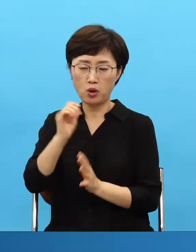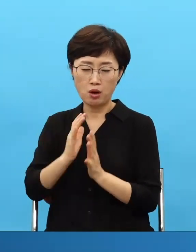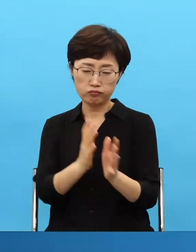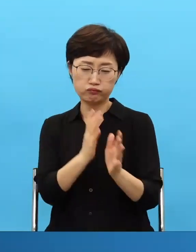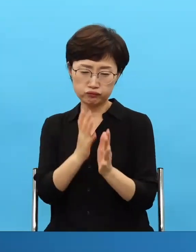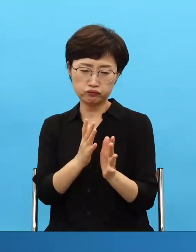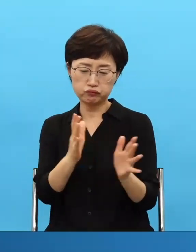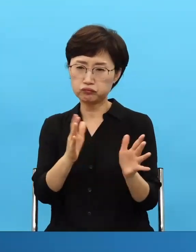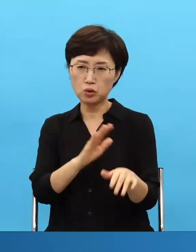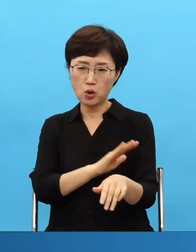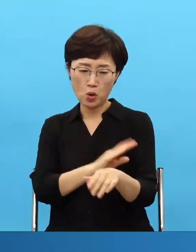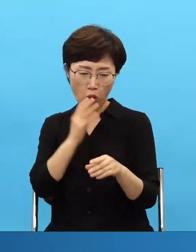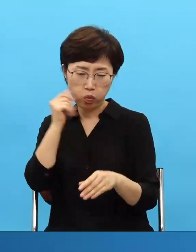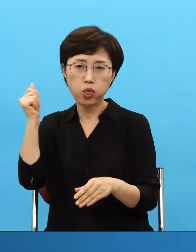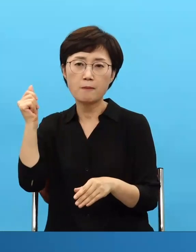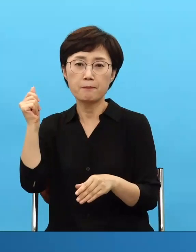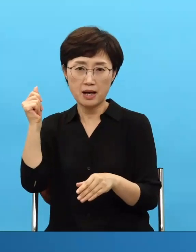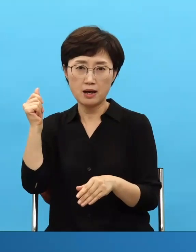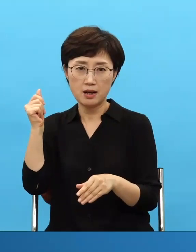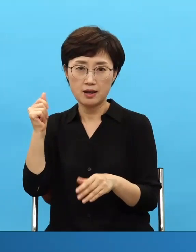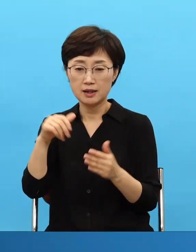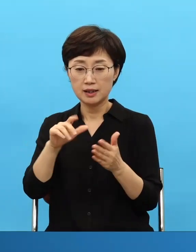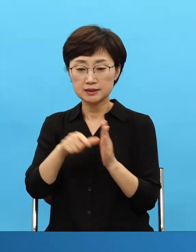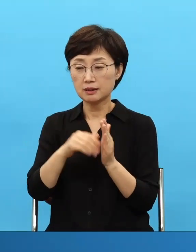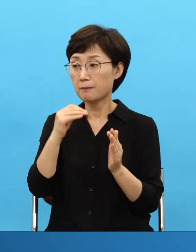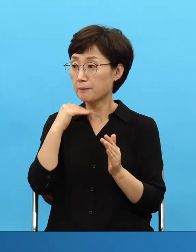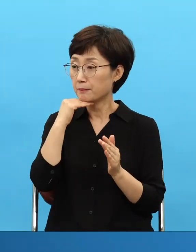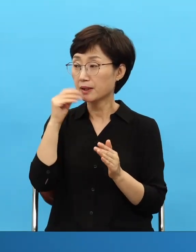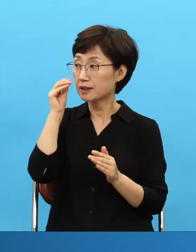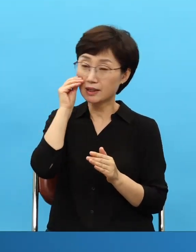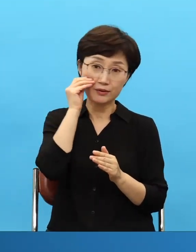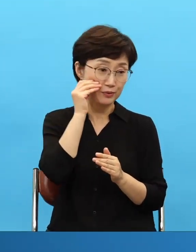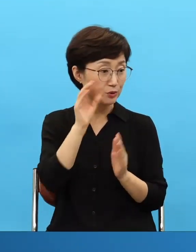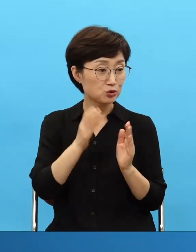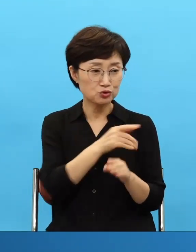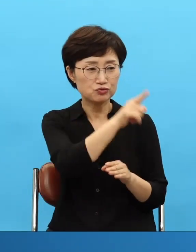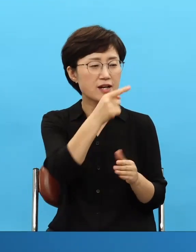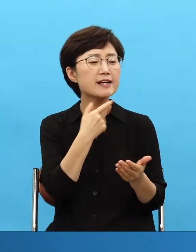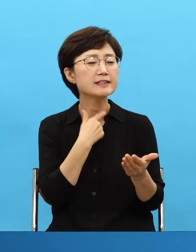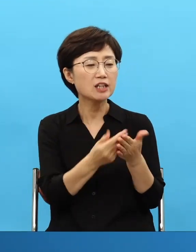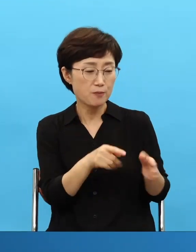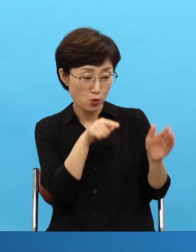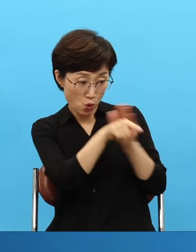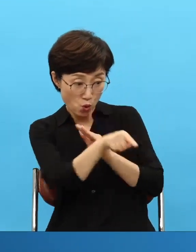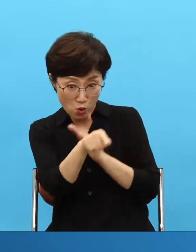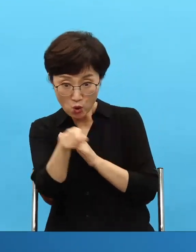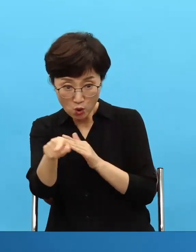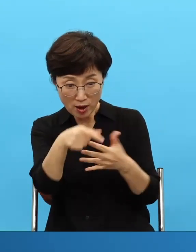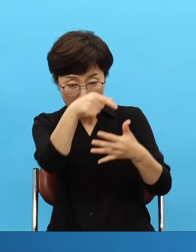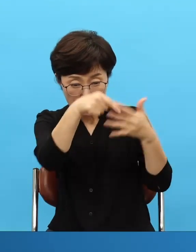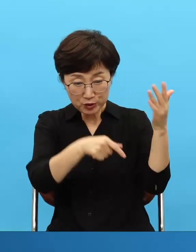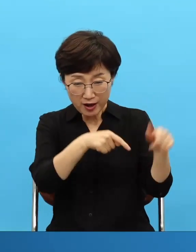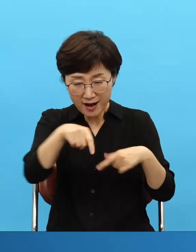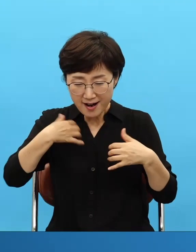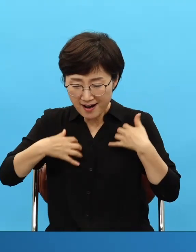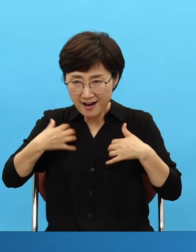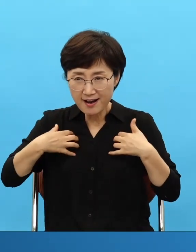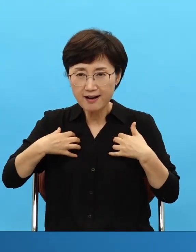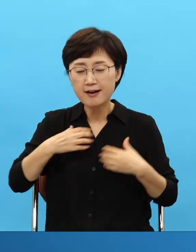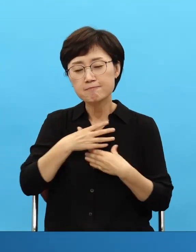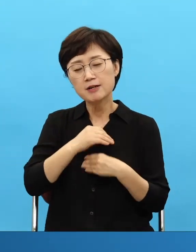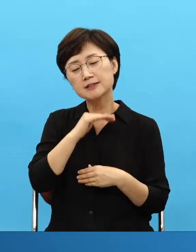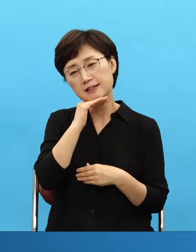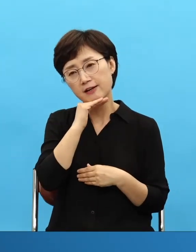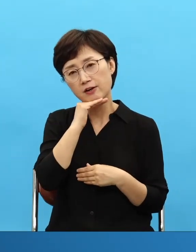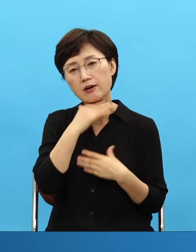등록을 마쳤고 남은 시간 동안 237 치유 서밋의 체험 부스, 다양한 포토존을 즐기며 편안하게